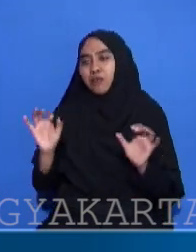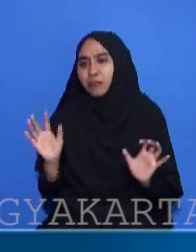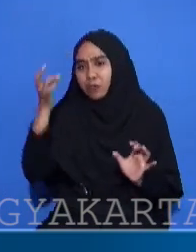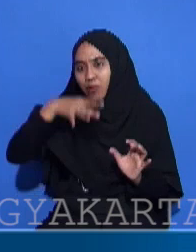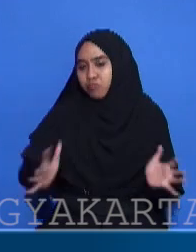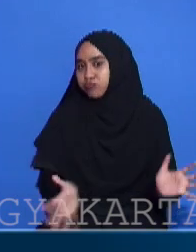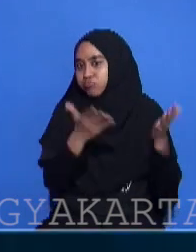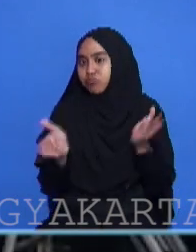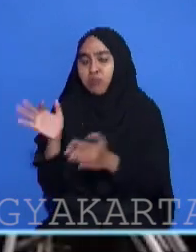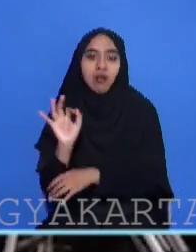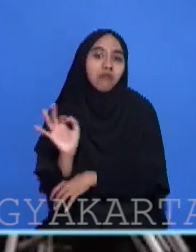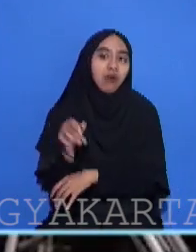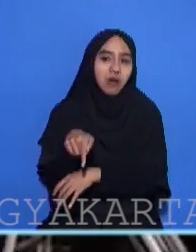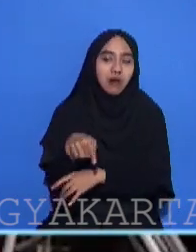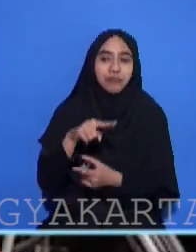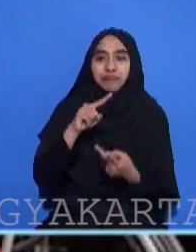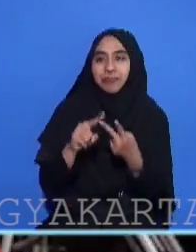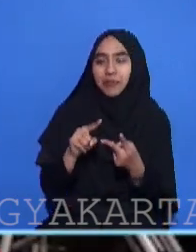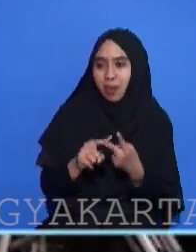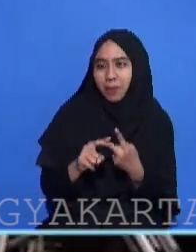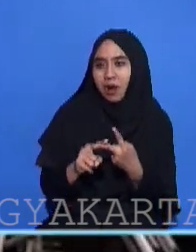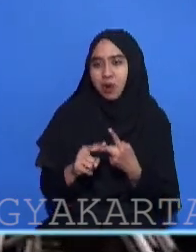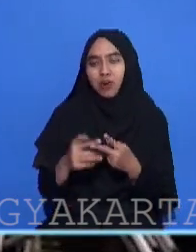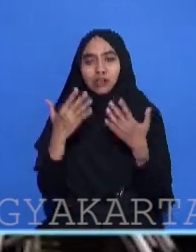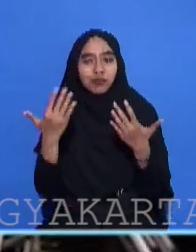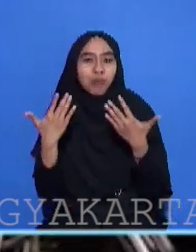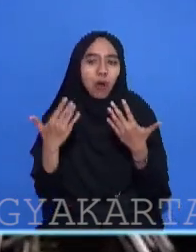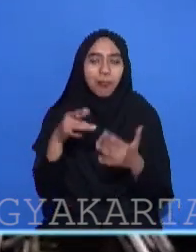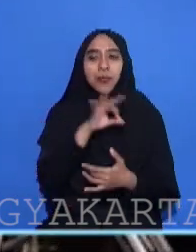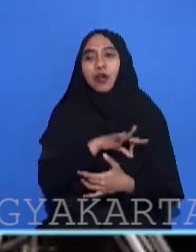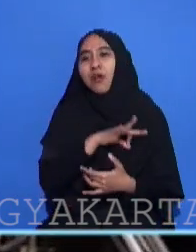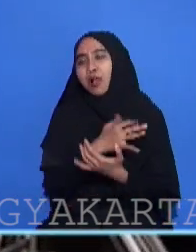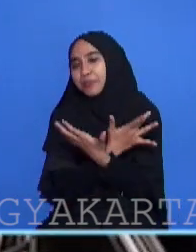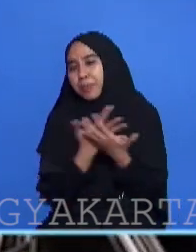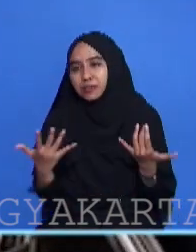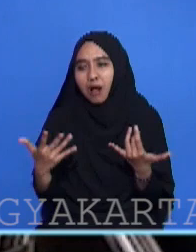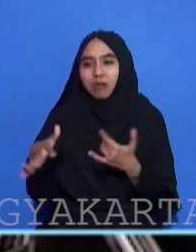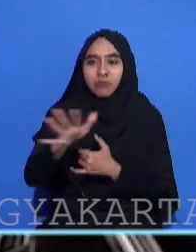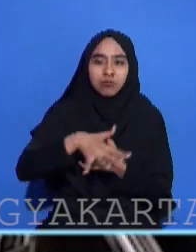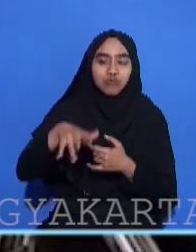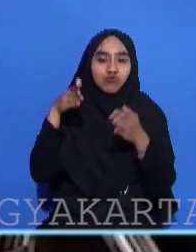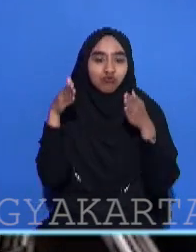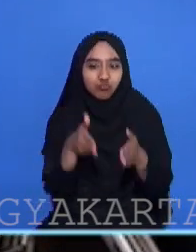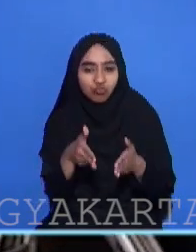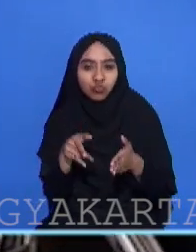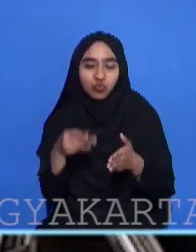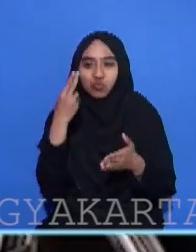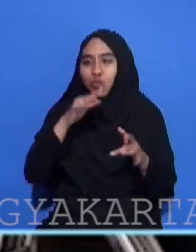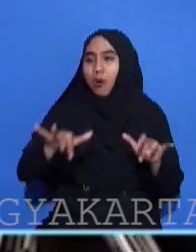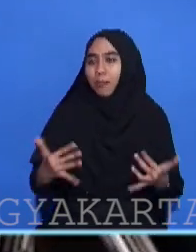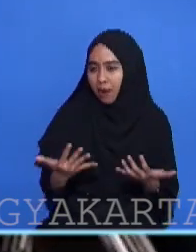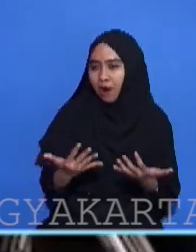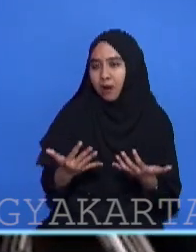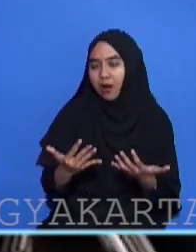jelas itu pertama yang kedua semoga untuk dimanfaatkan oleh masyarakat sekitar dan khususnya dan umumnya pada